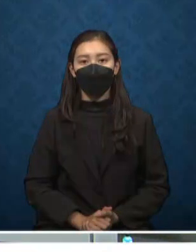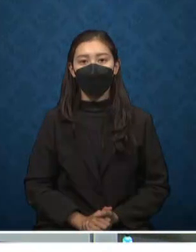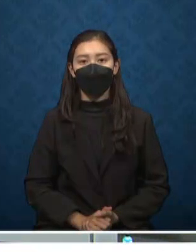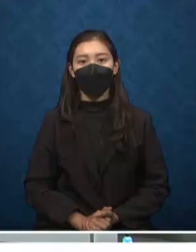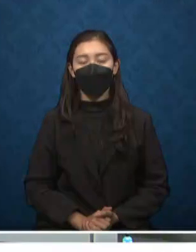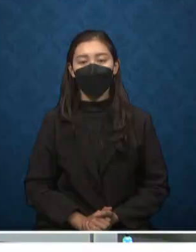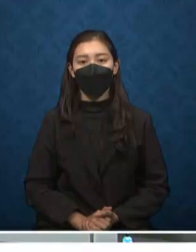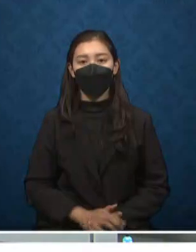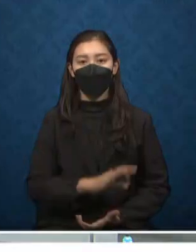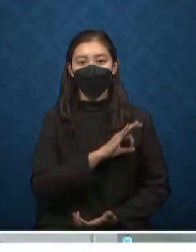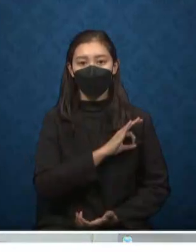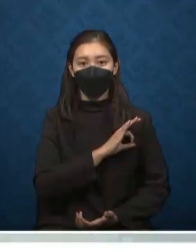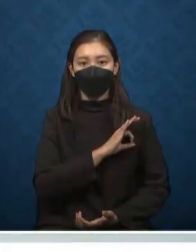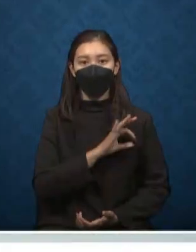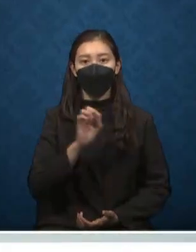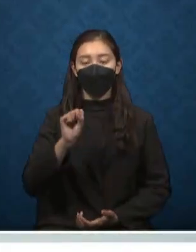ท่านสมาชิกครับ